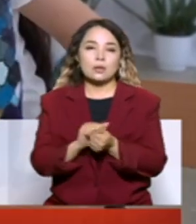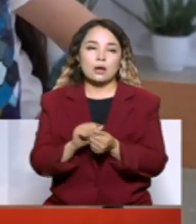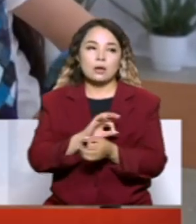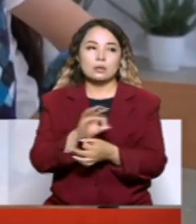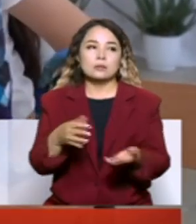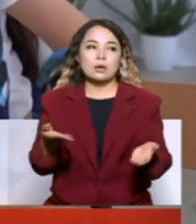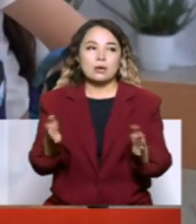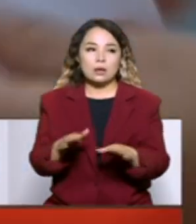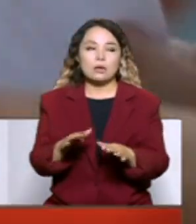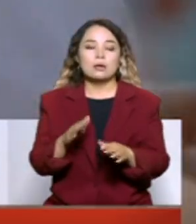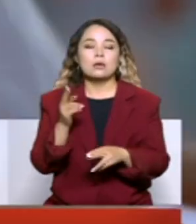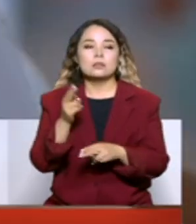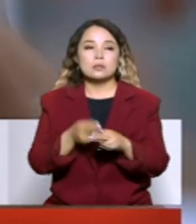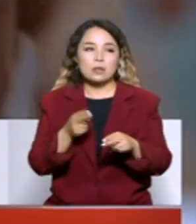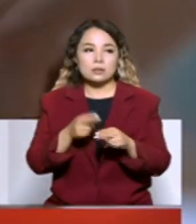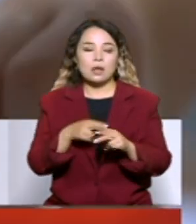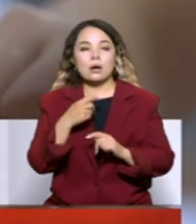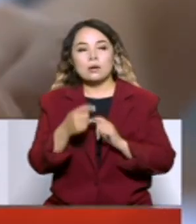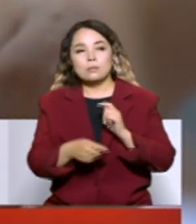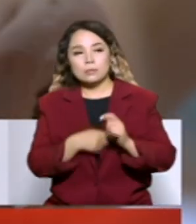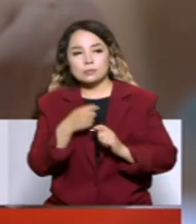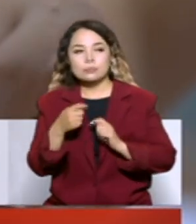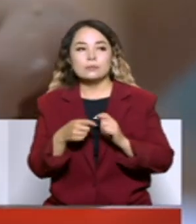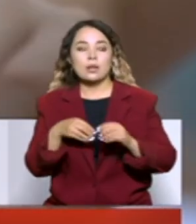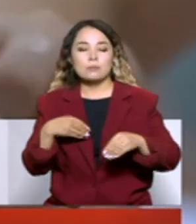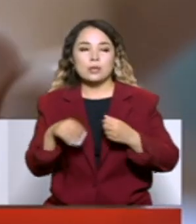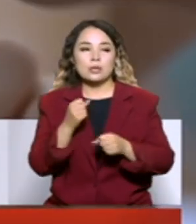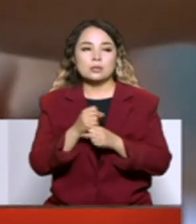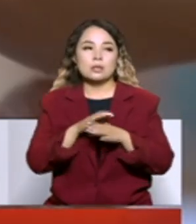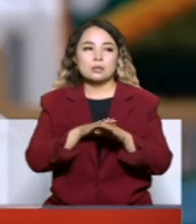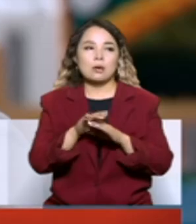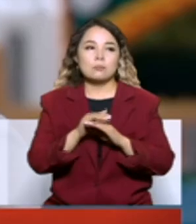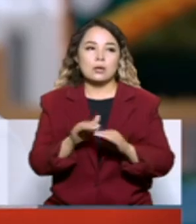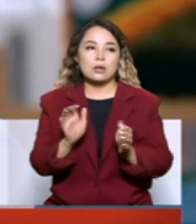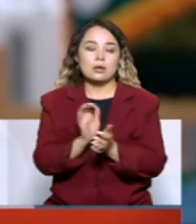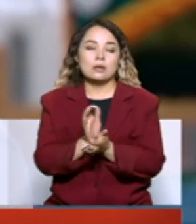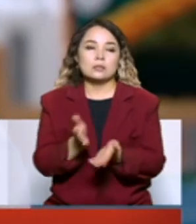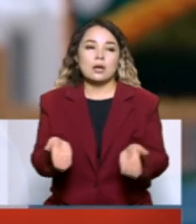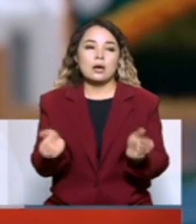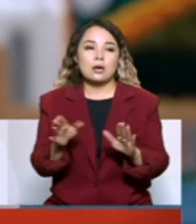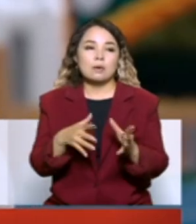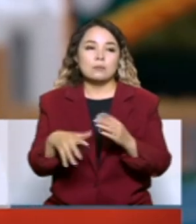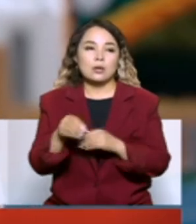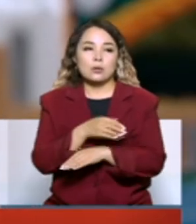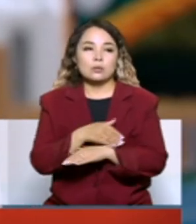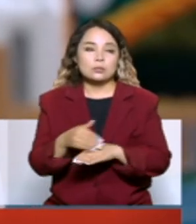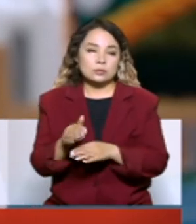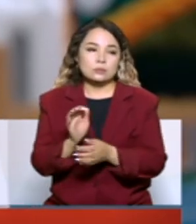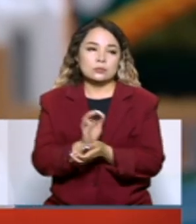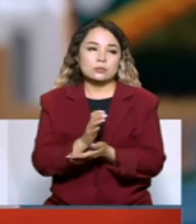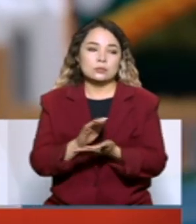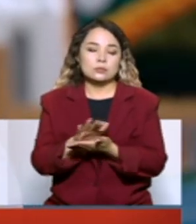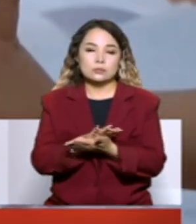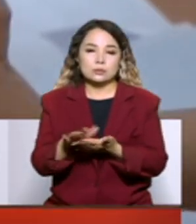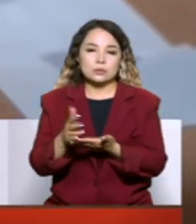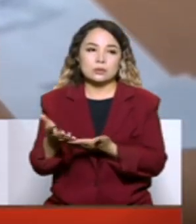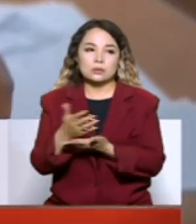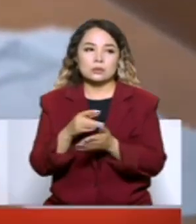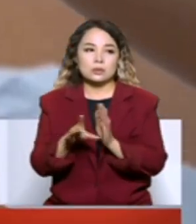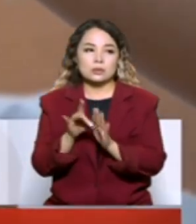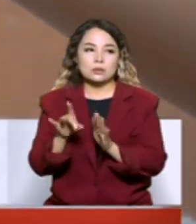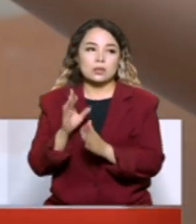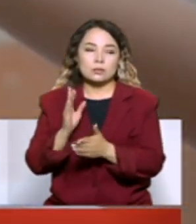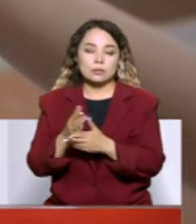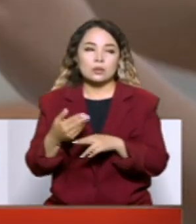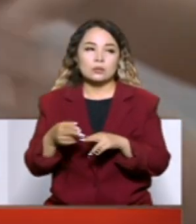қалдығы, темір қалбырлары мен мата мен пластиктен жасалған. Балалар қоқыс қалдықтарын көше мен аулалардың алдынан теріп алған. Айта